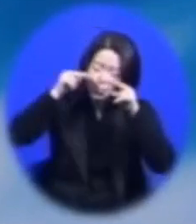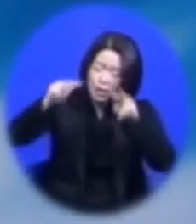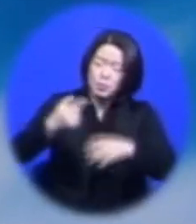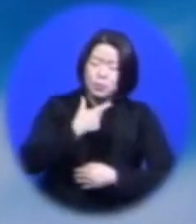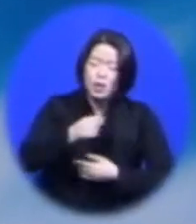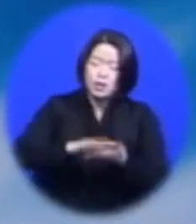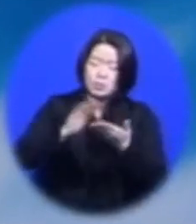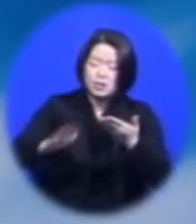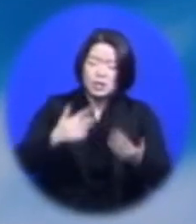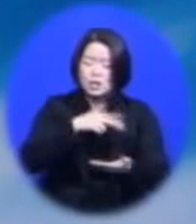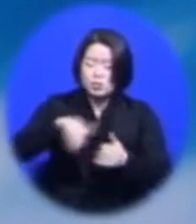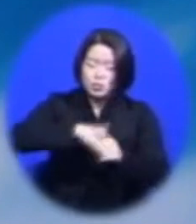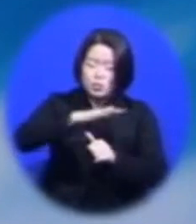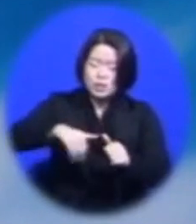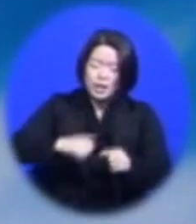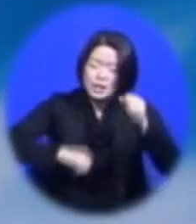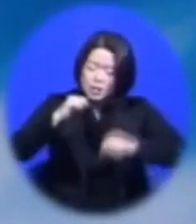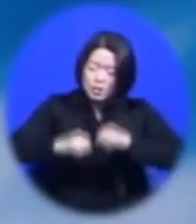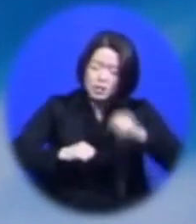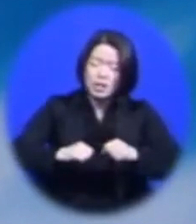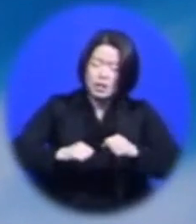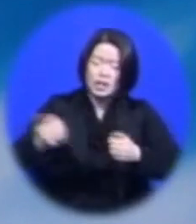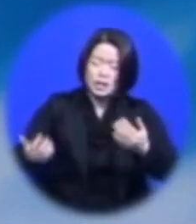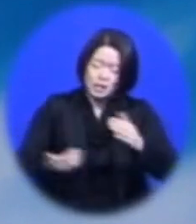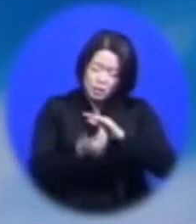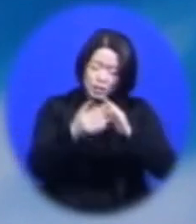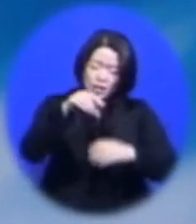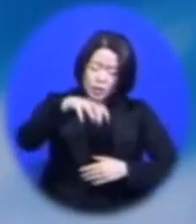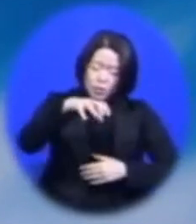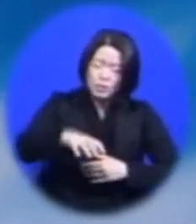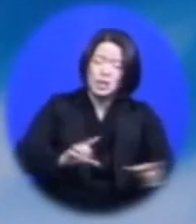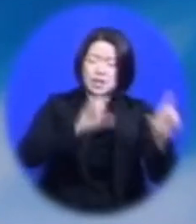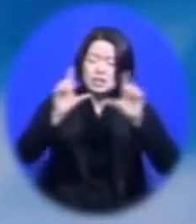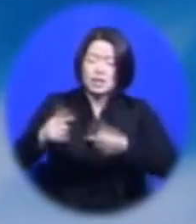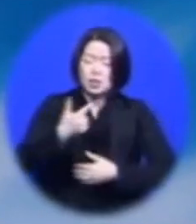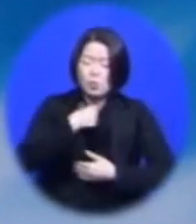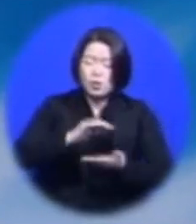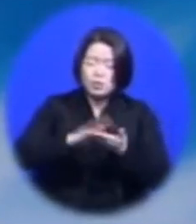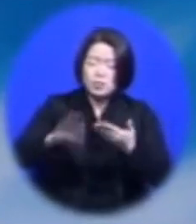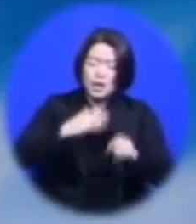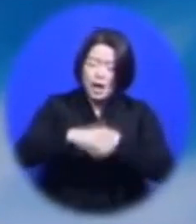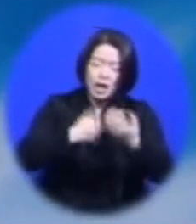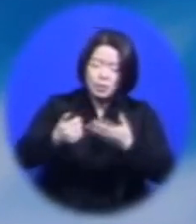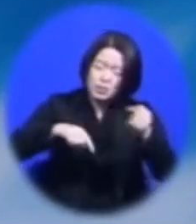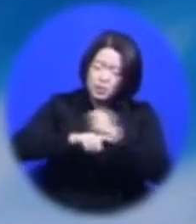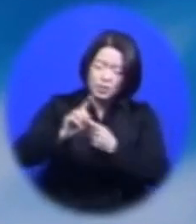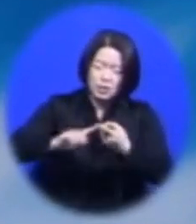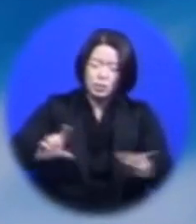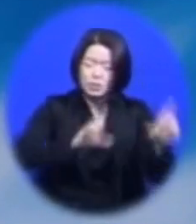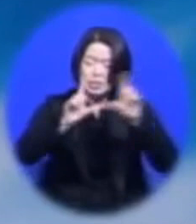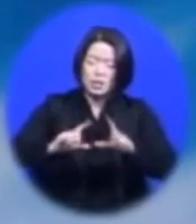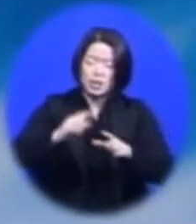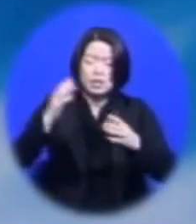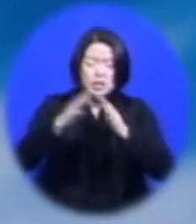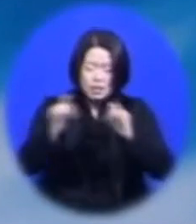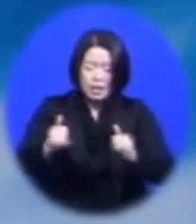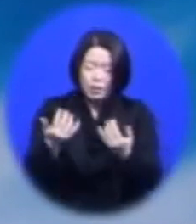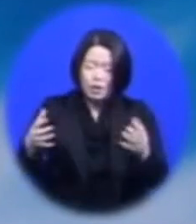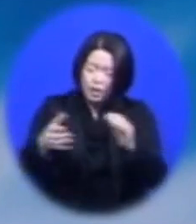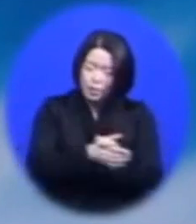원하며 주의 역사가 일어나는 그곳에서 살기를 원하며 하나님의 뜻대로 사는 성도들과 함께 연합하기를